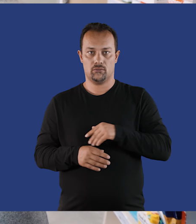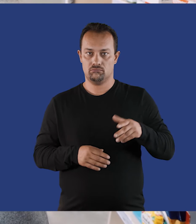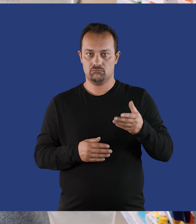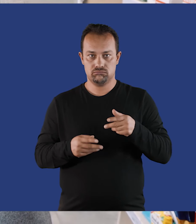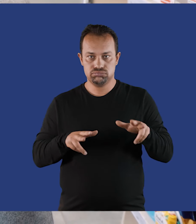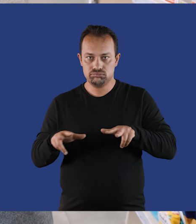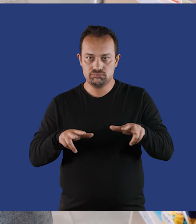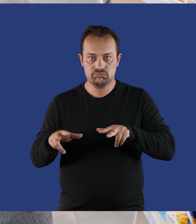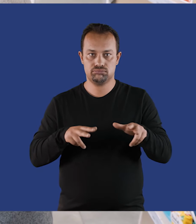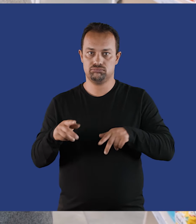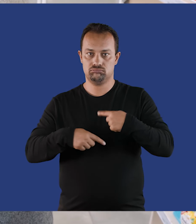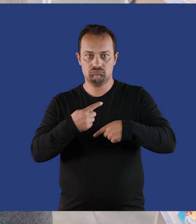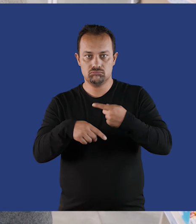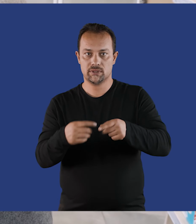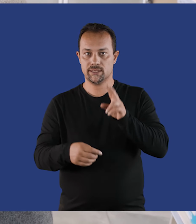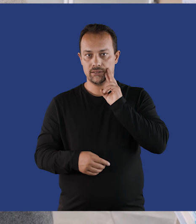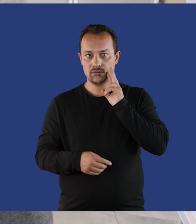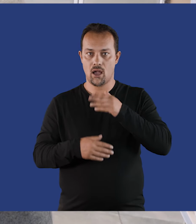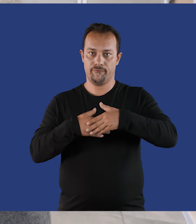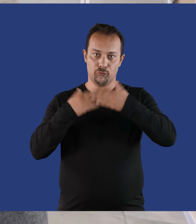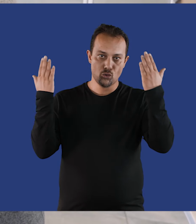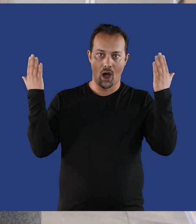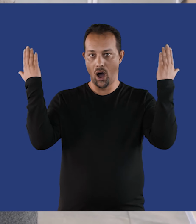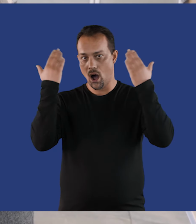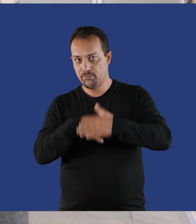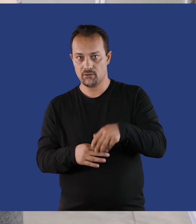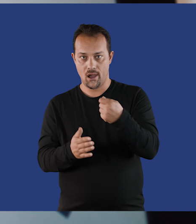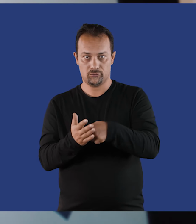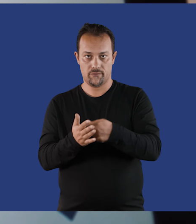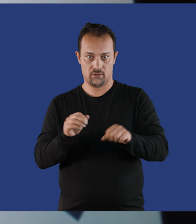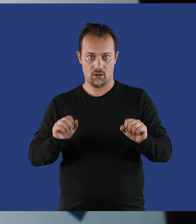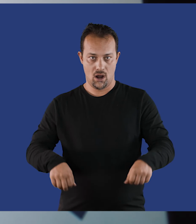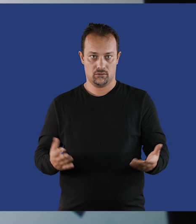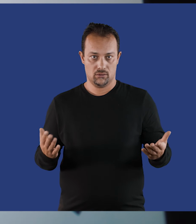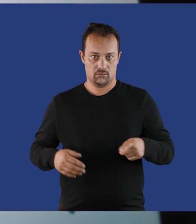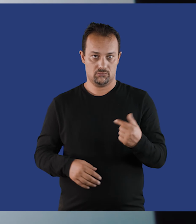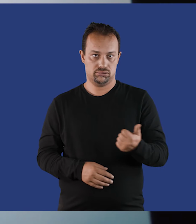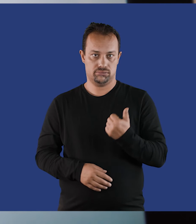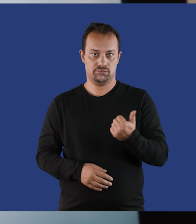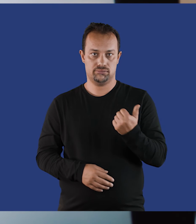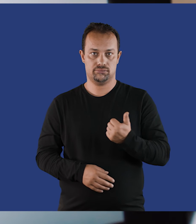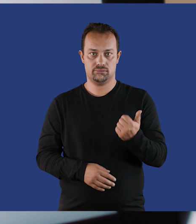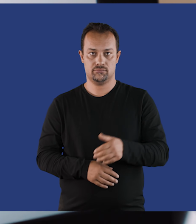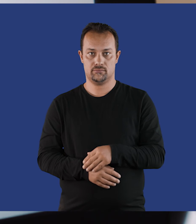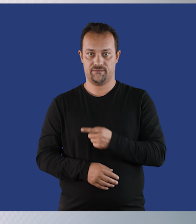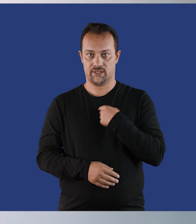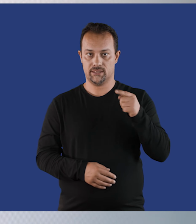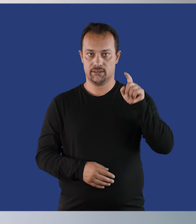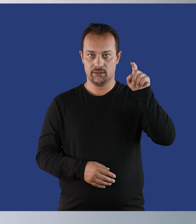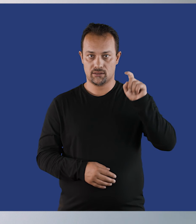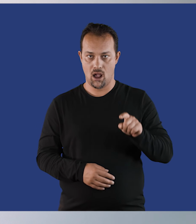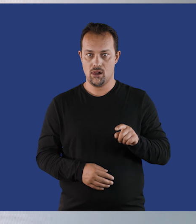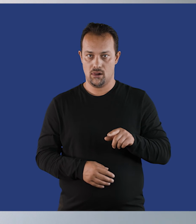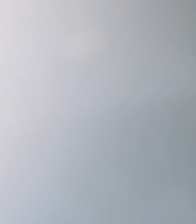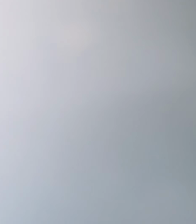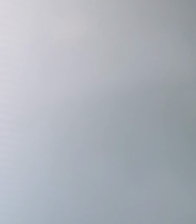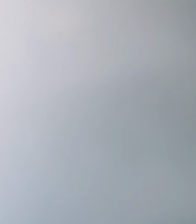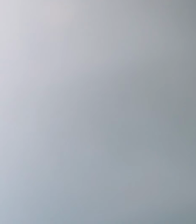ist sehr schön. Er bereichert uns einfach. Wir können zu jeder Tages- und Nachtzeit einkaufen gehen. Und das ist